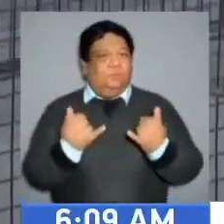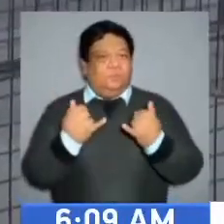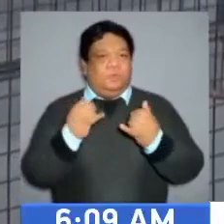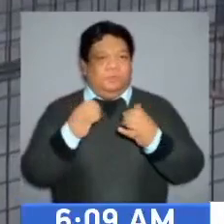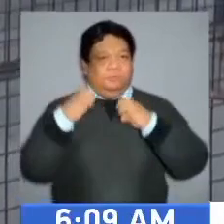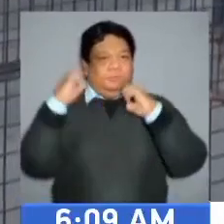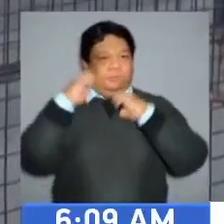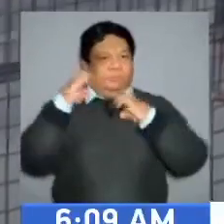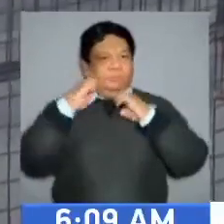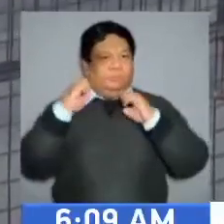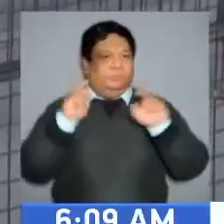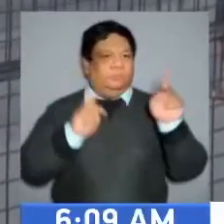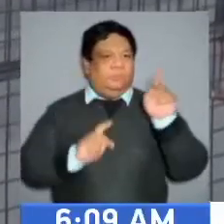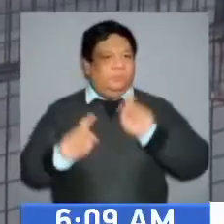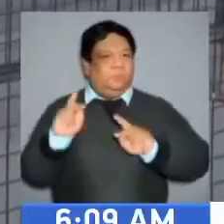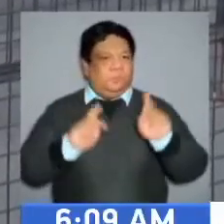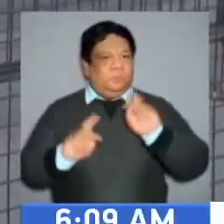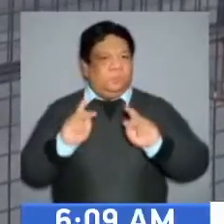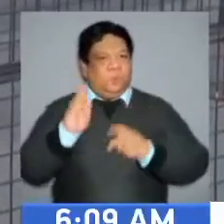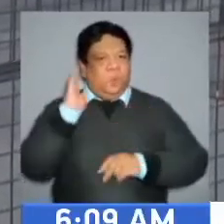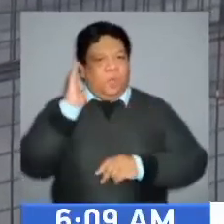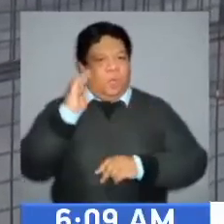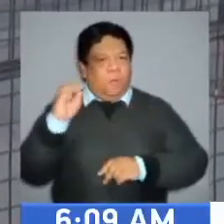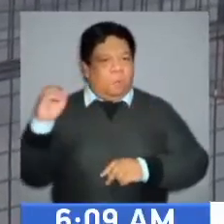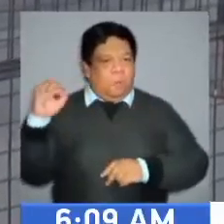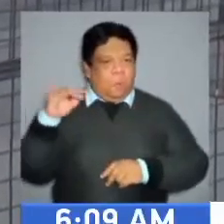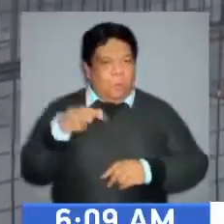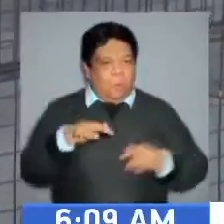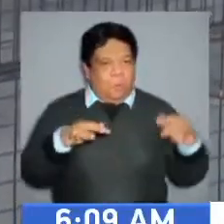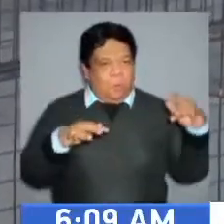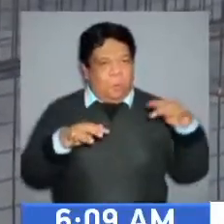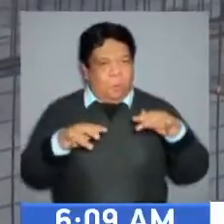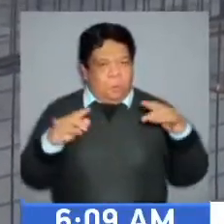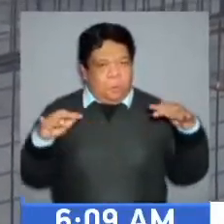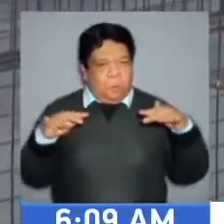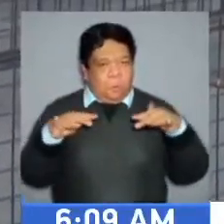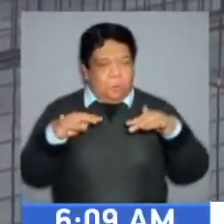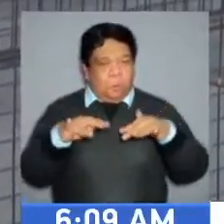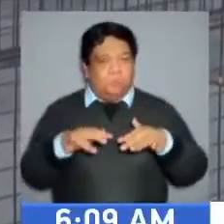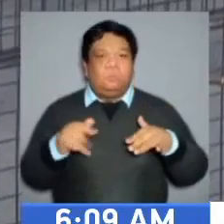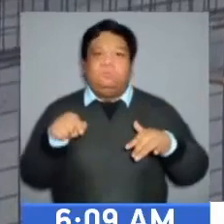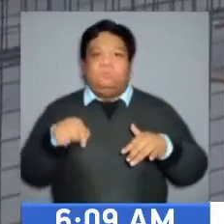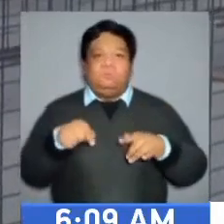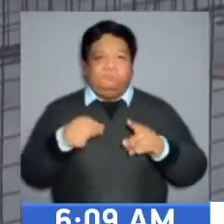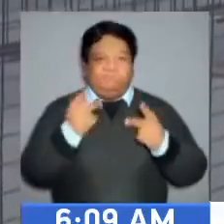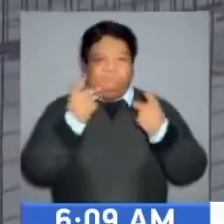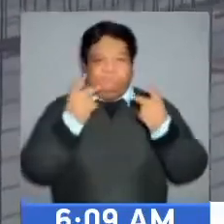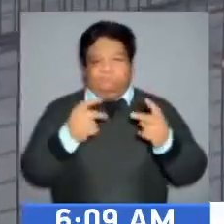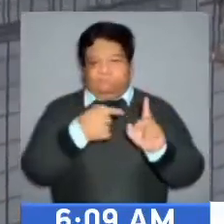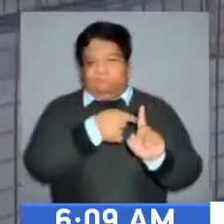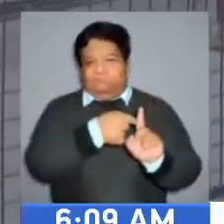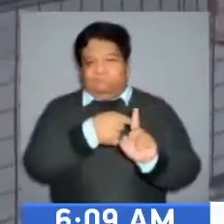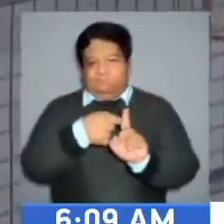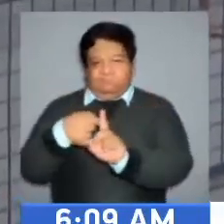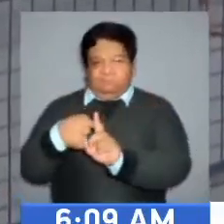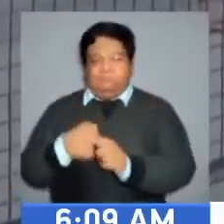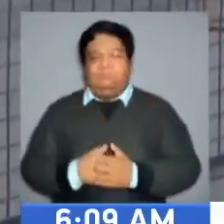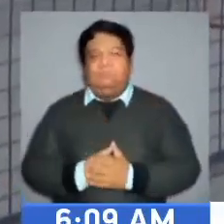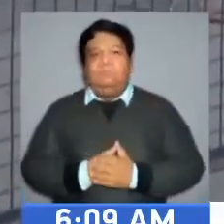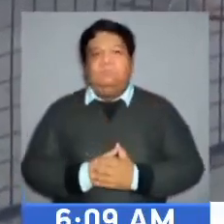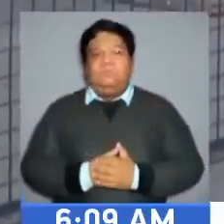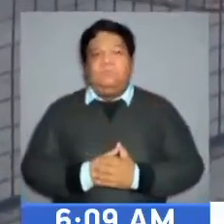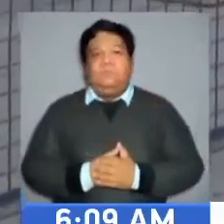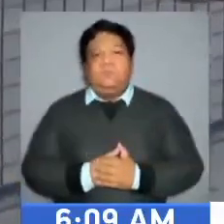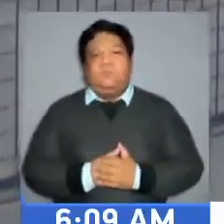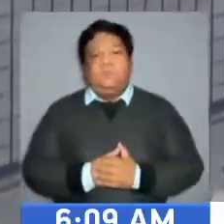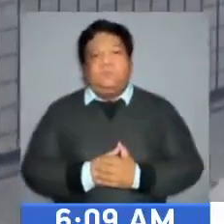ating mga kababayan na bibisita sa kanilang mga nakahimlay na mahal sa buhay dito sa Manila North Cemetery. Sa ngayon po, nakikita natin maayos